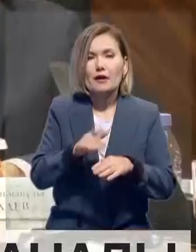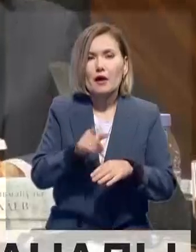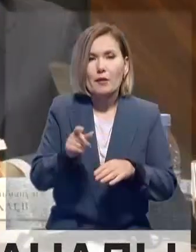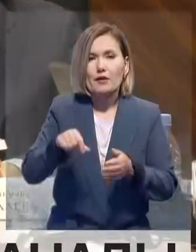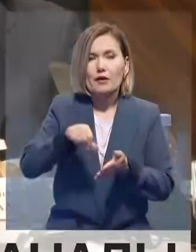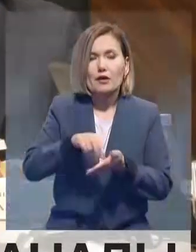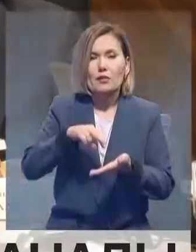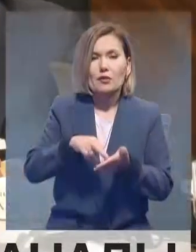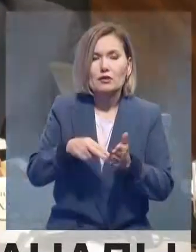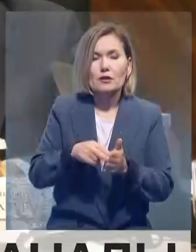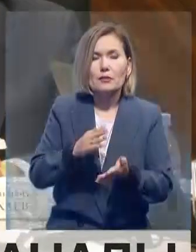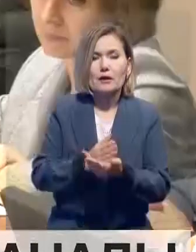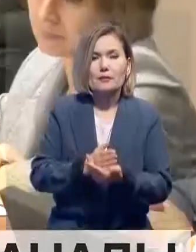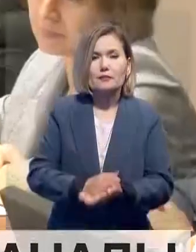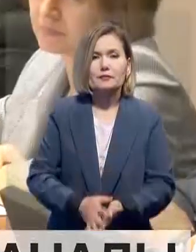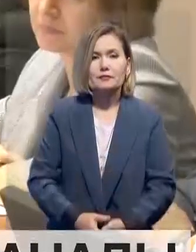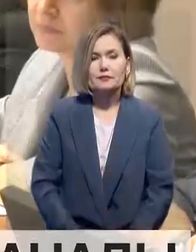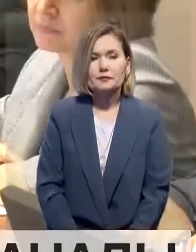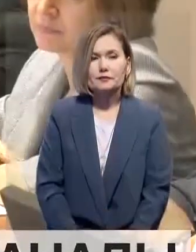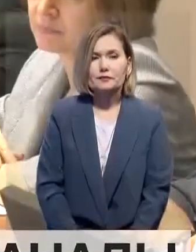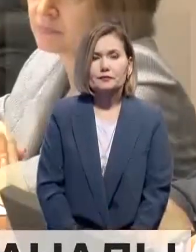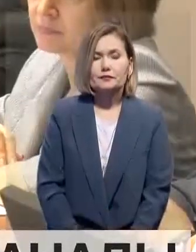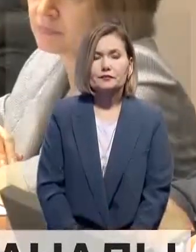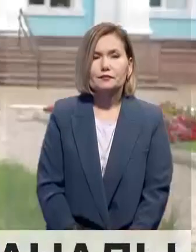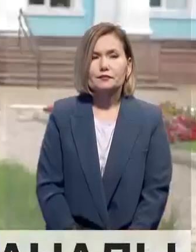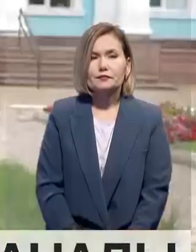қатысады деген болжам бар.